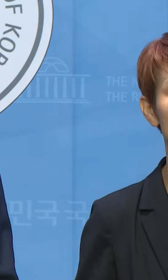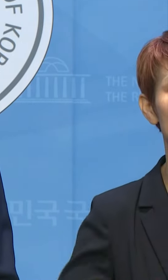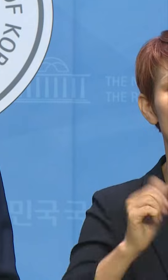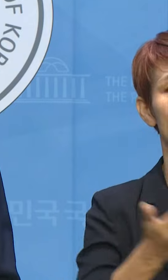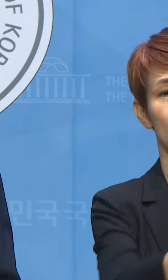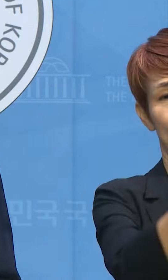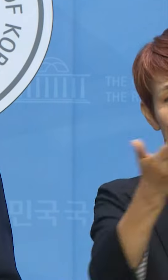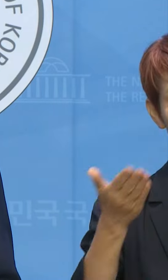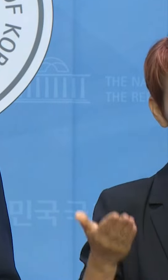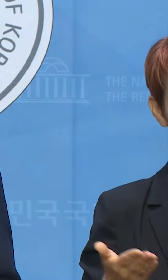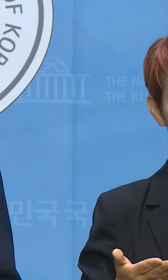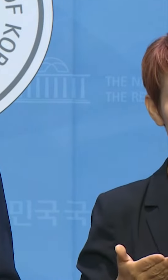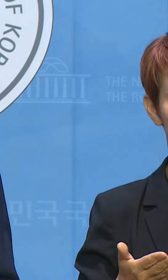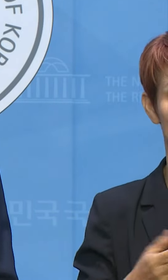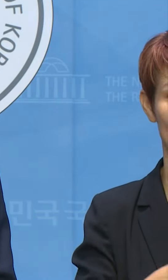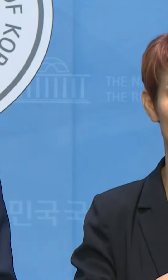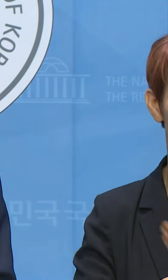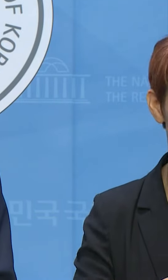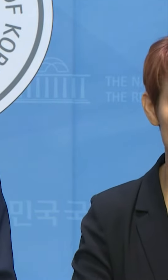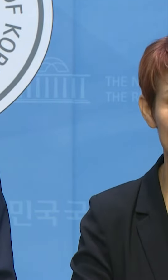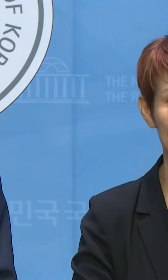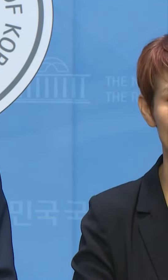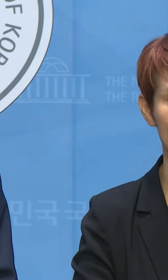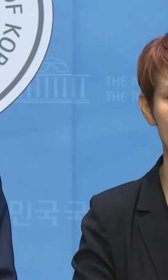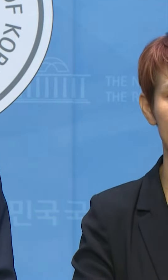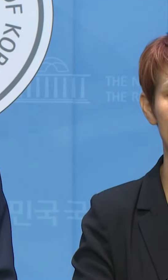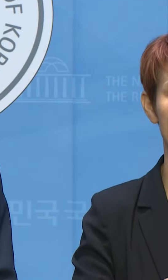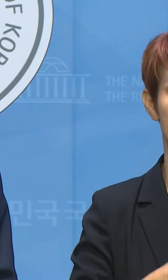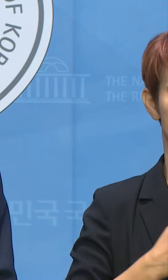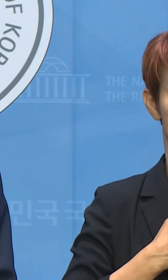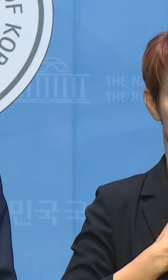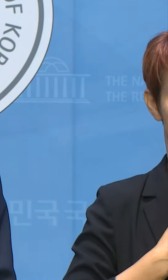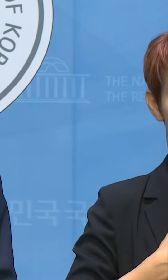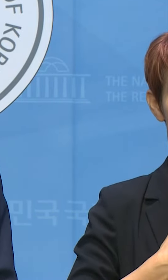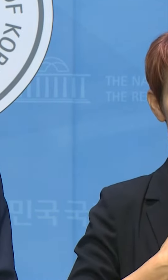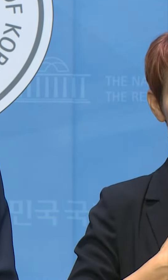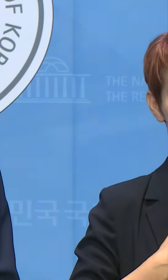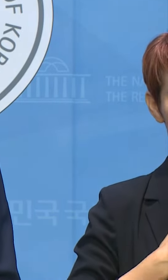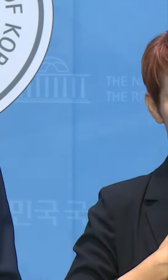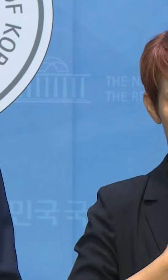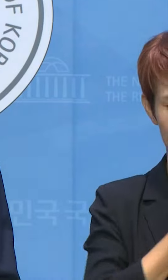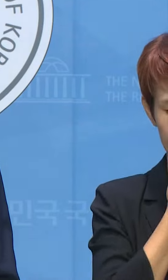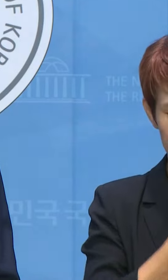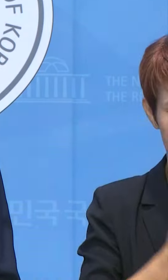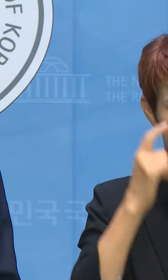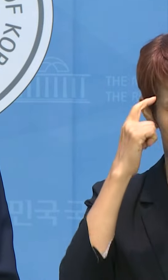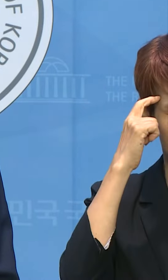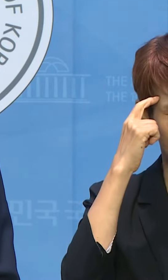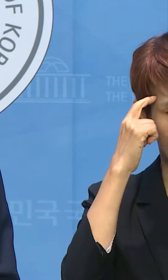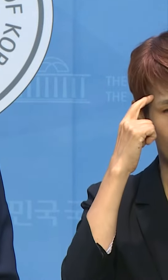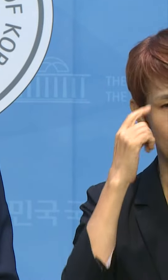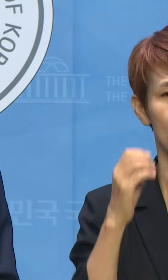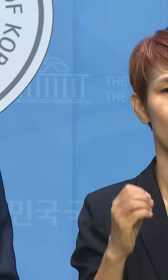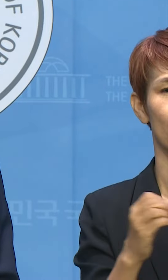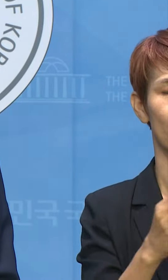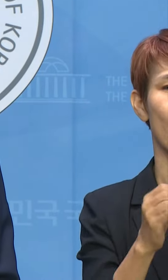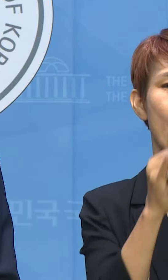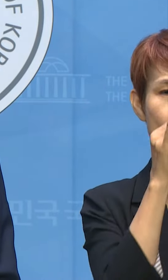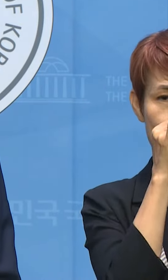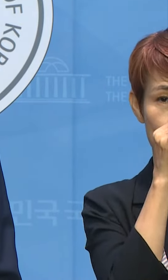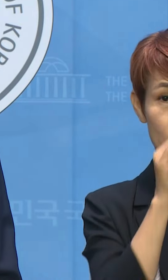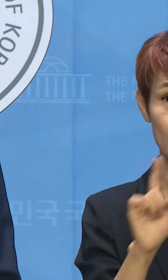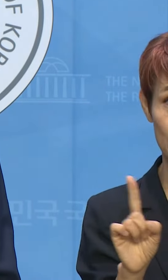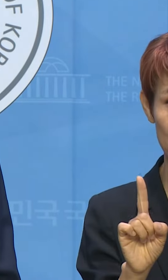국민 여러분 그리고 당원동지 여러분 제가 마음에 늘 귀하게 품고 있는 문구 하나가